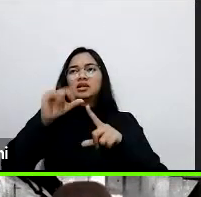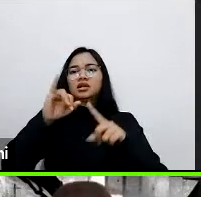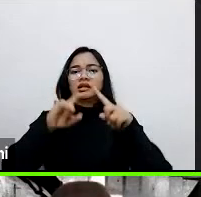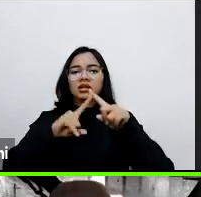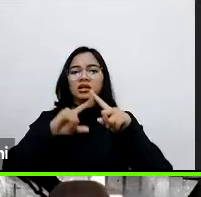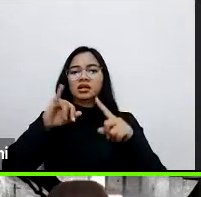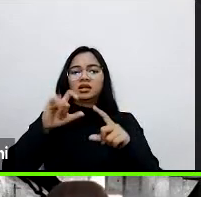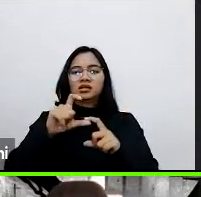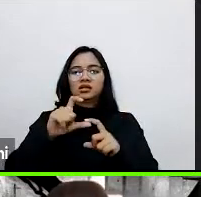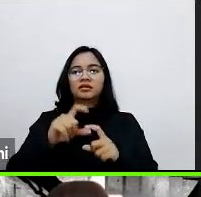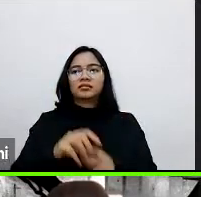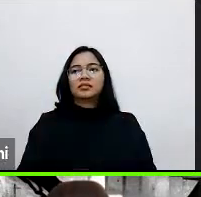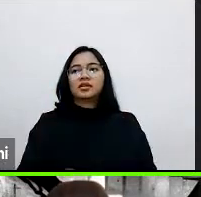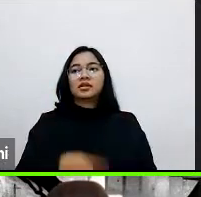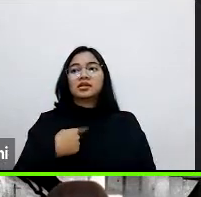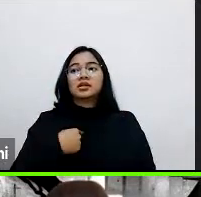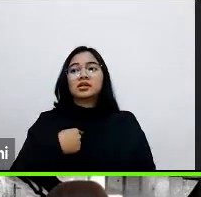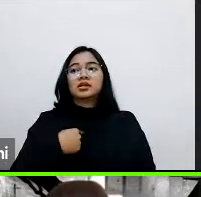berbeda. Saya pun belajar